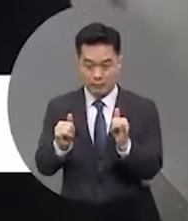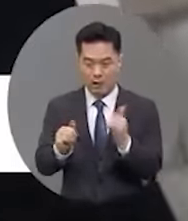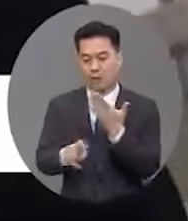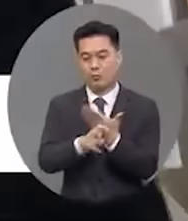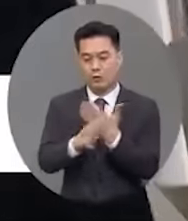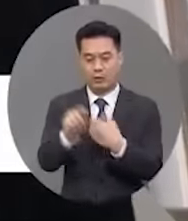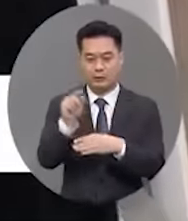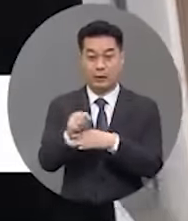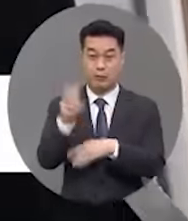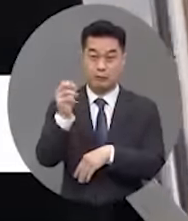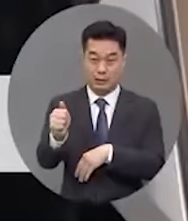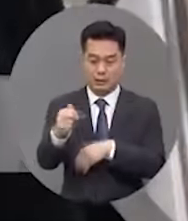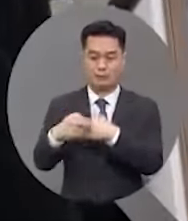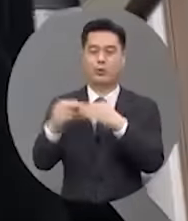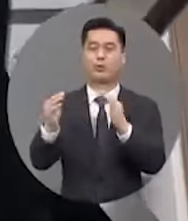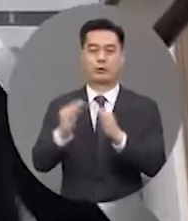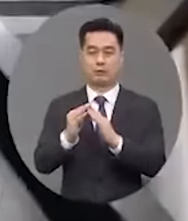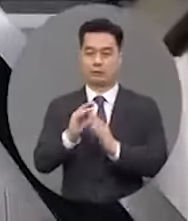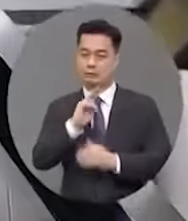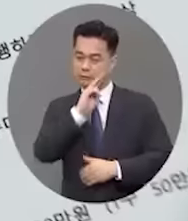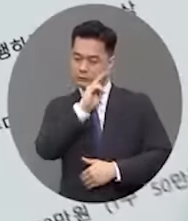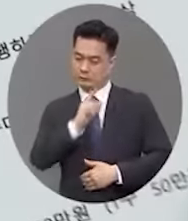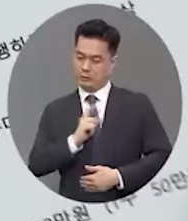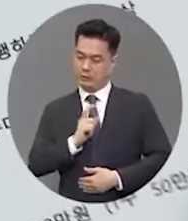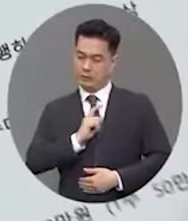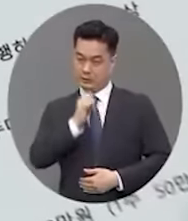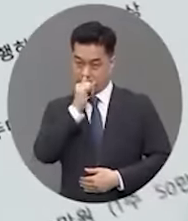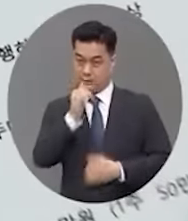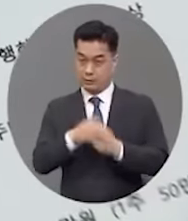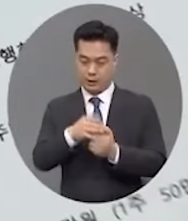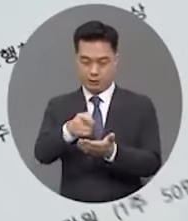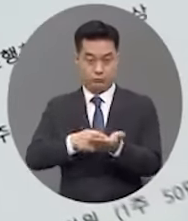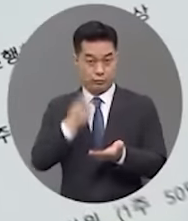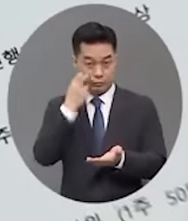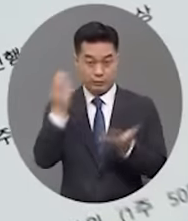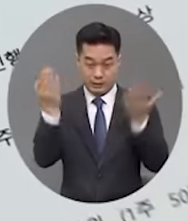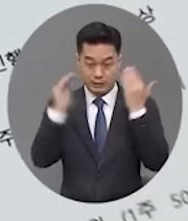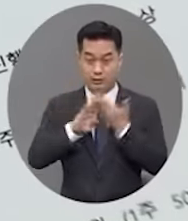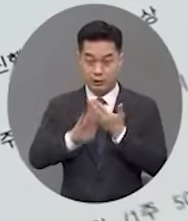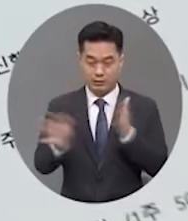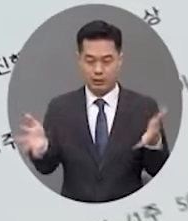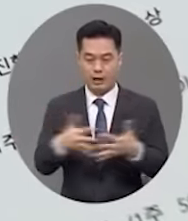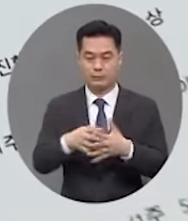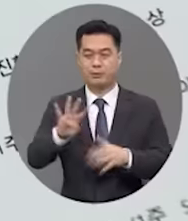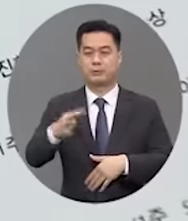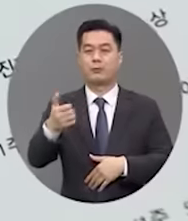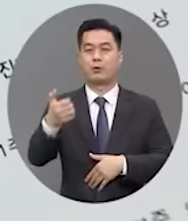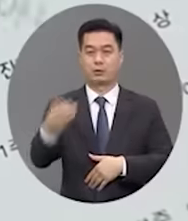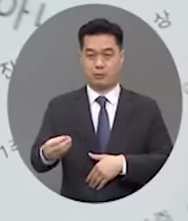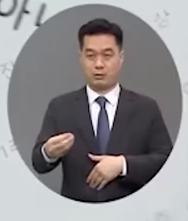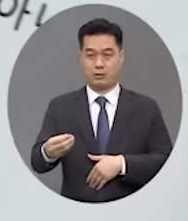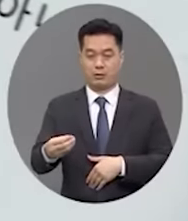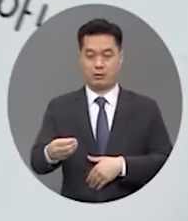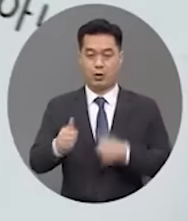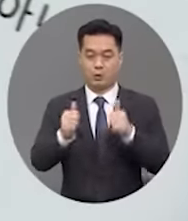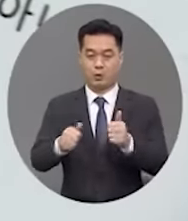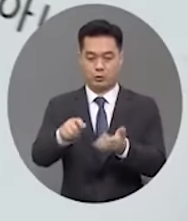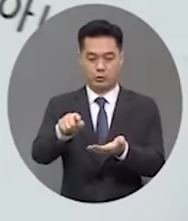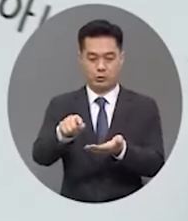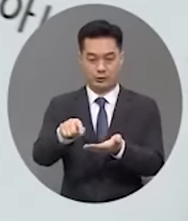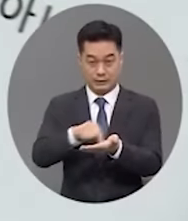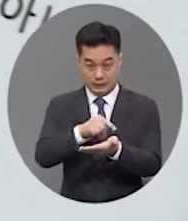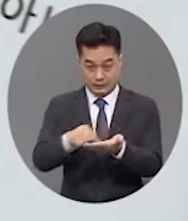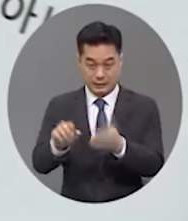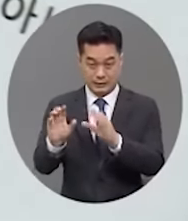사무장 병원 의혹이 제기된 상황. 병원은 수술 두 달이 지나서야 합의금 450만 원과 소송 금지 조건 등이